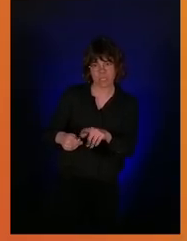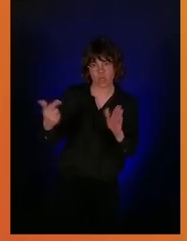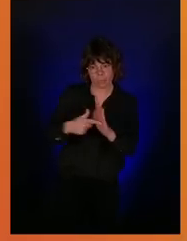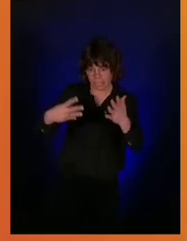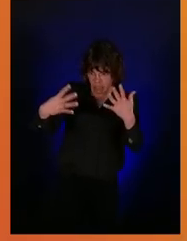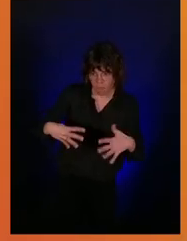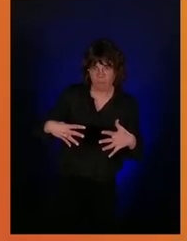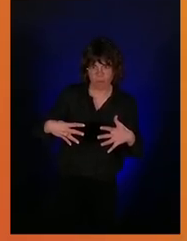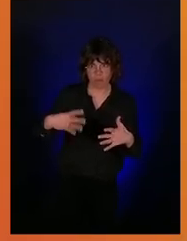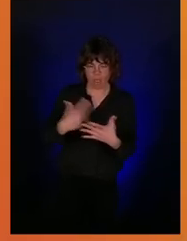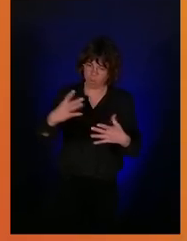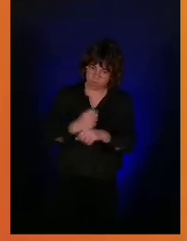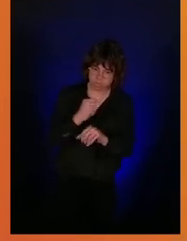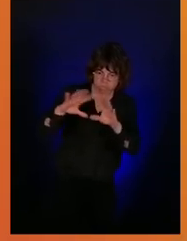2019,